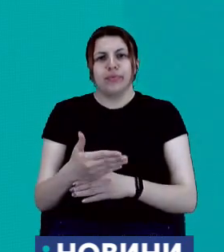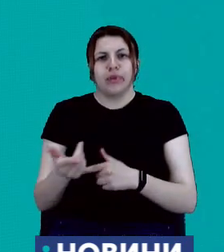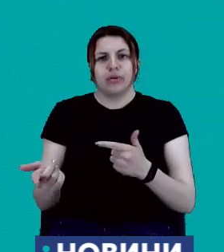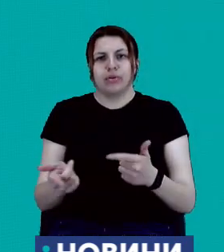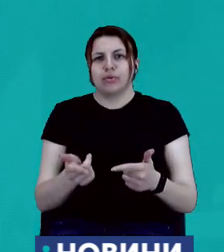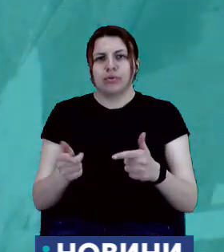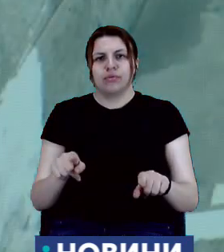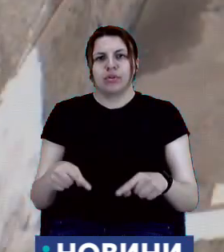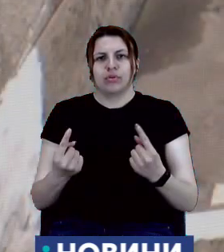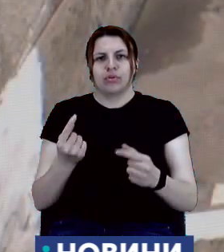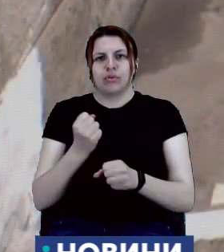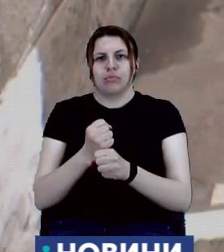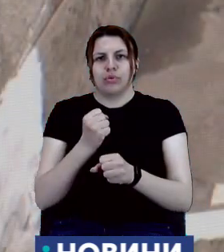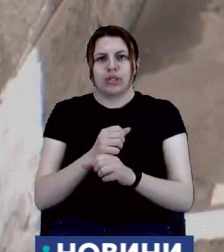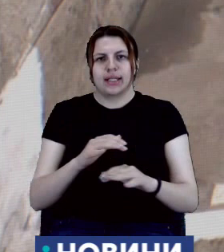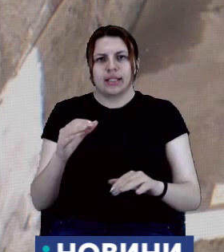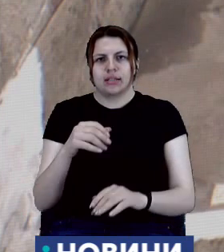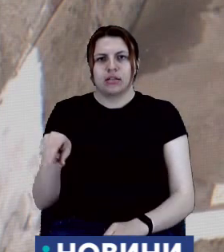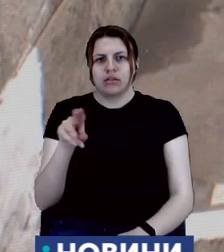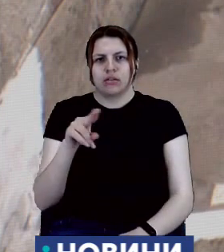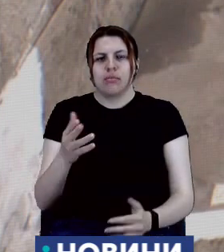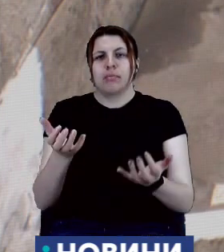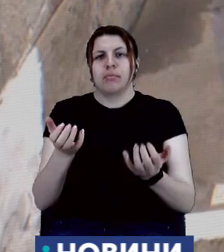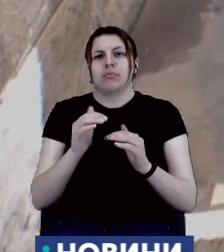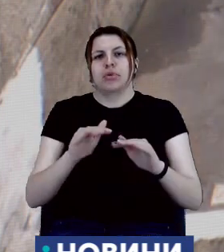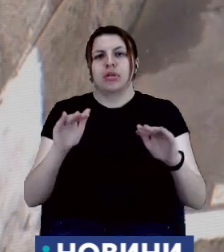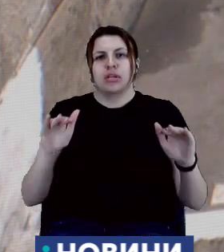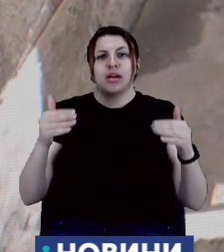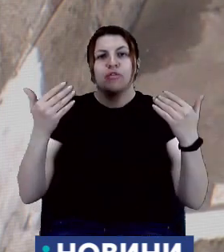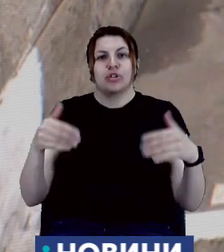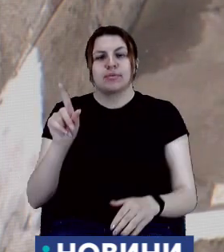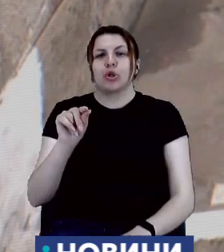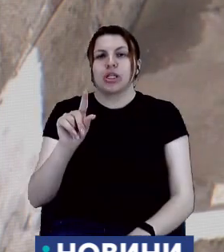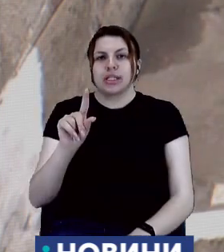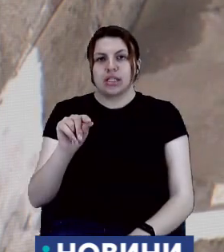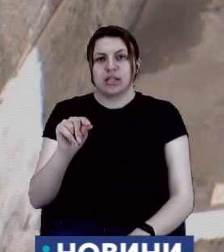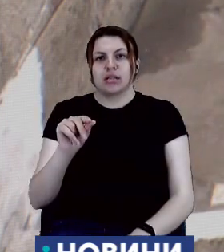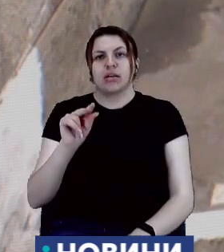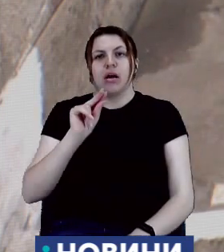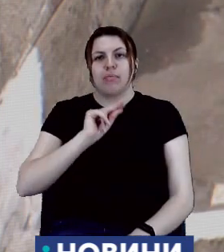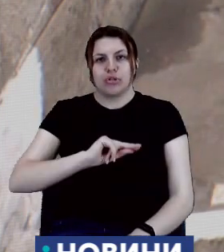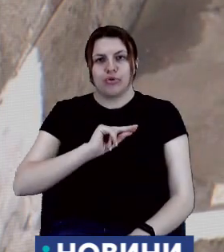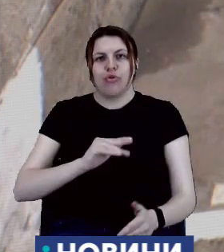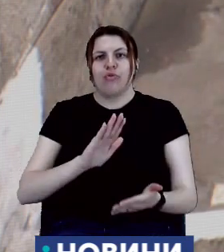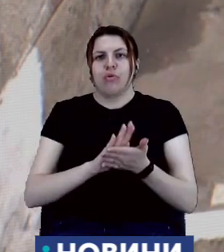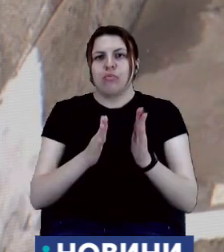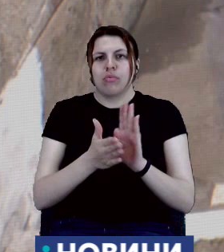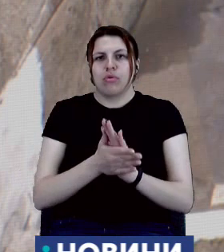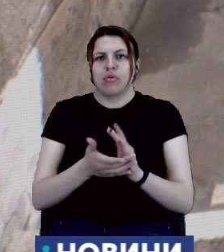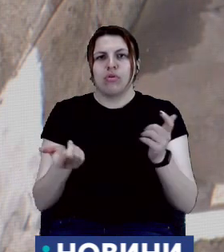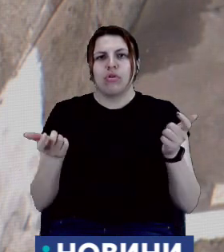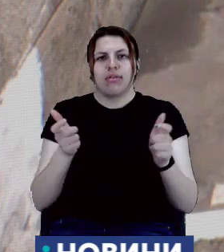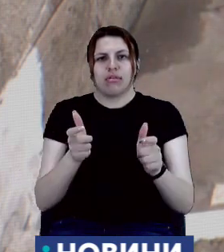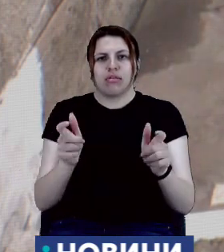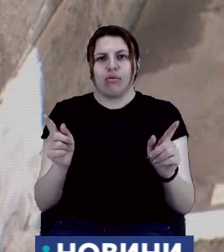роботу дитячі садочки. Прийматимуть дітей вже з понеділка. Працюватимуть в умовах карантинних обмежень. Що зміниться в